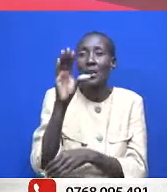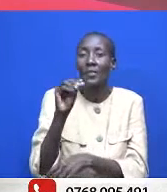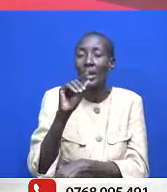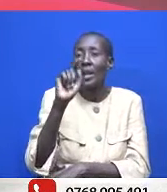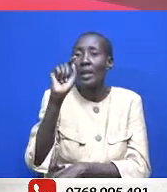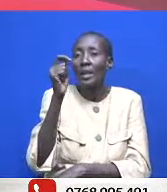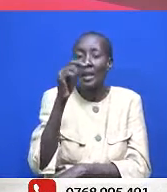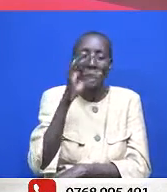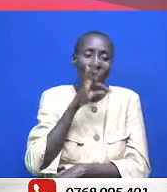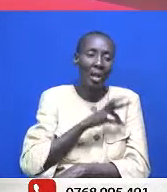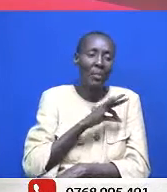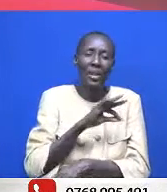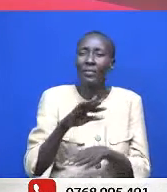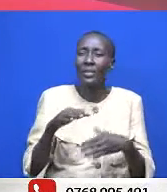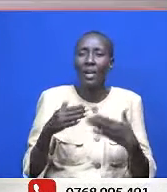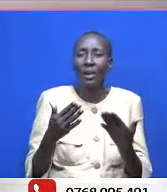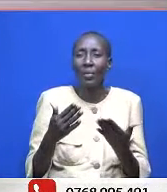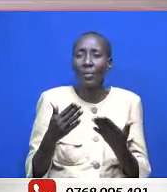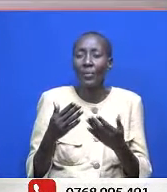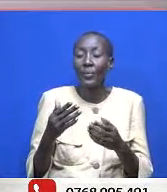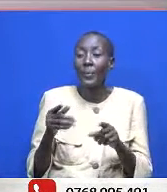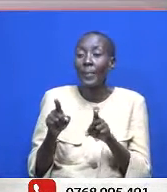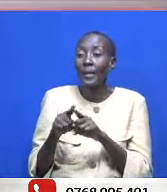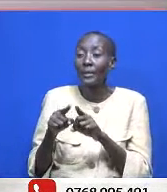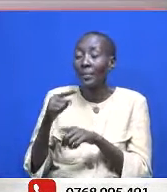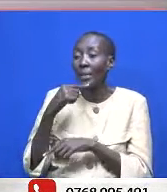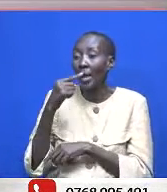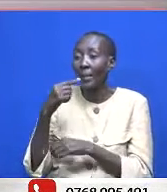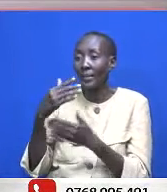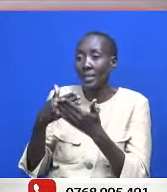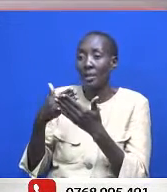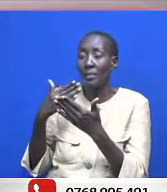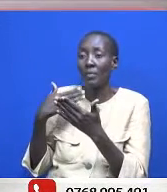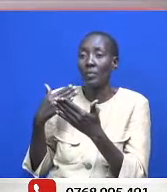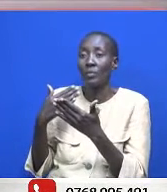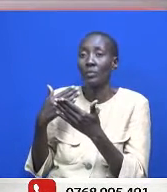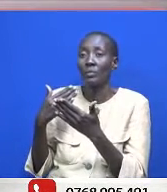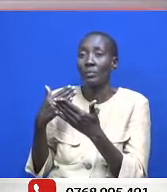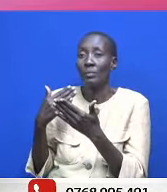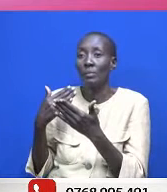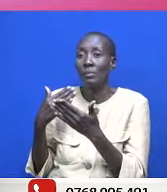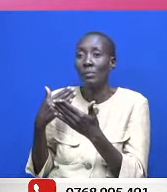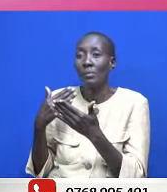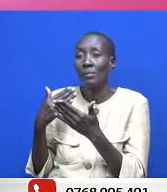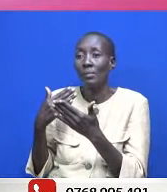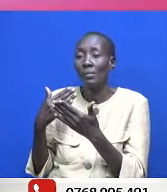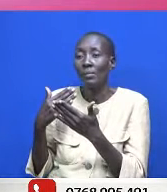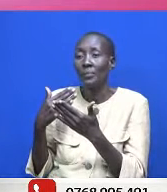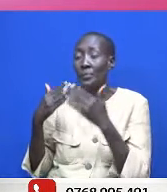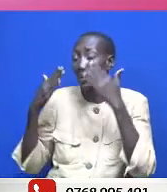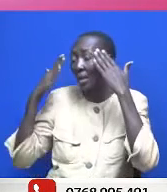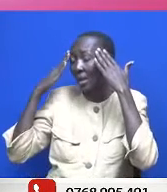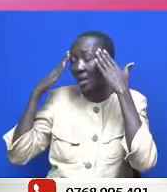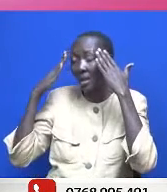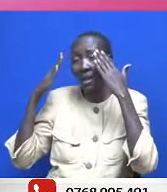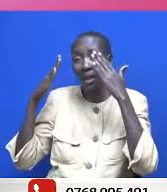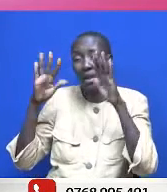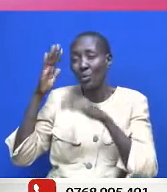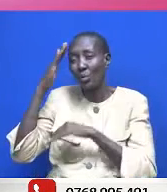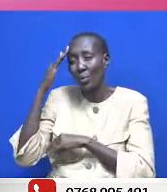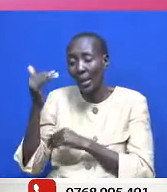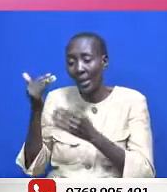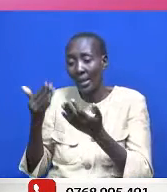kufaidika kwa lolote? Vile nilisema hapa awali, jambo moja ambaye sijui kwa nini tukiwa nchi ya